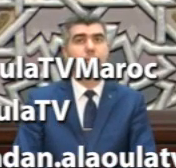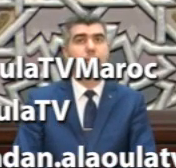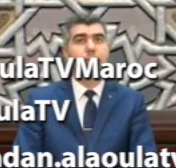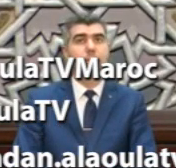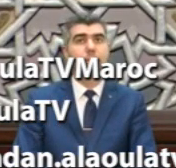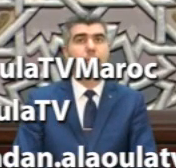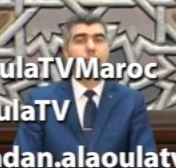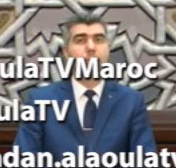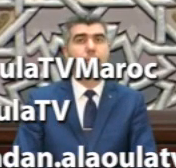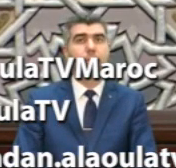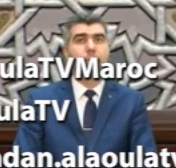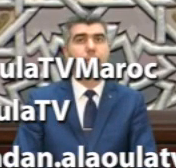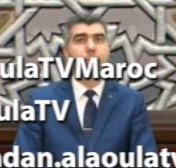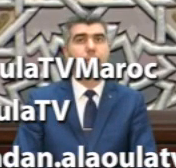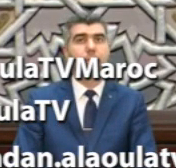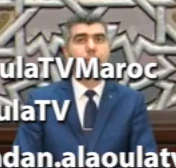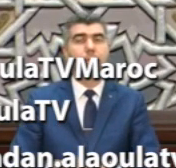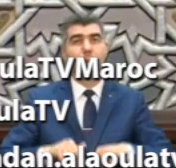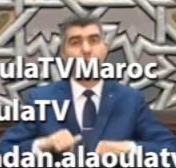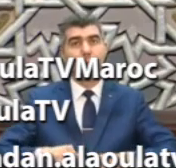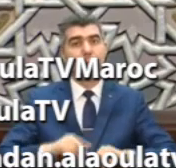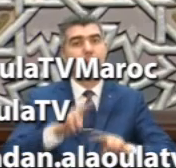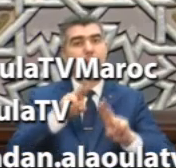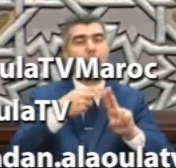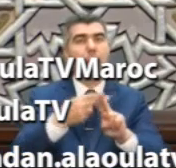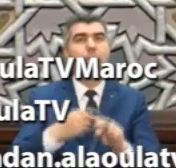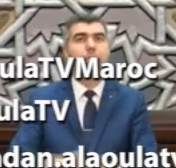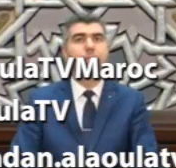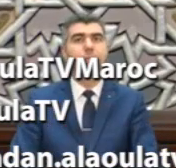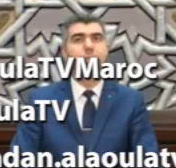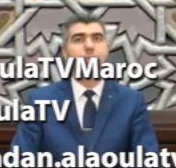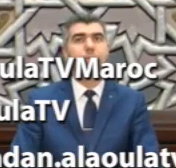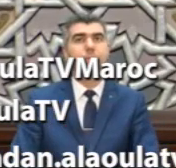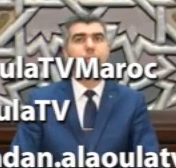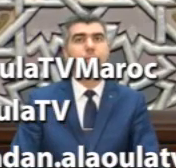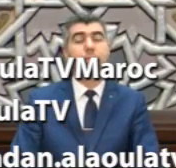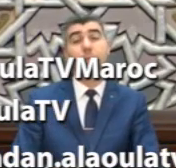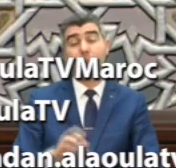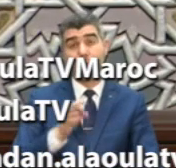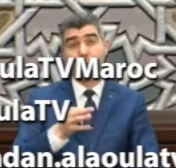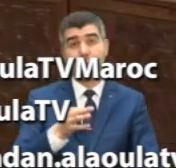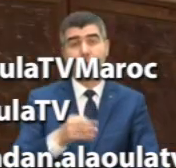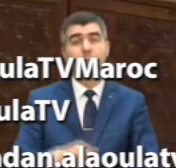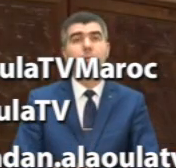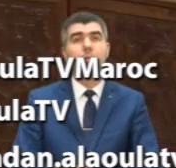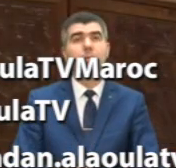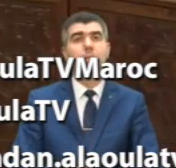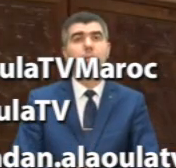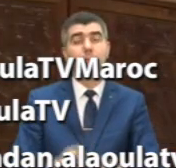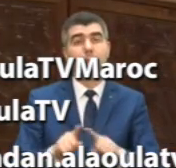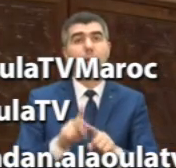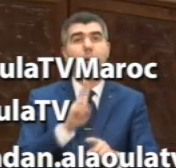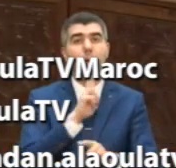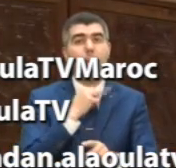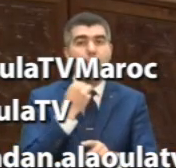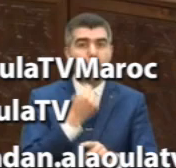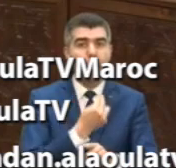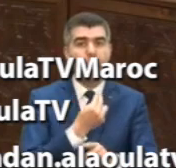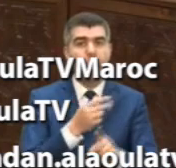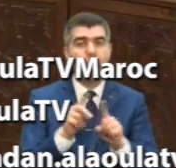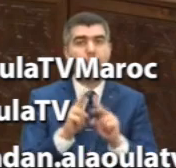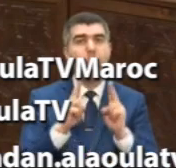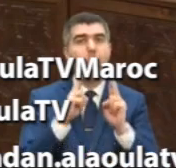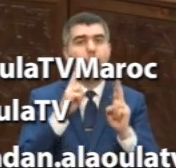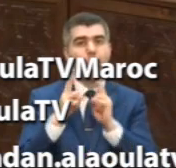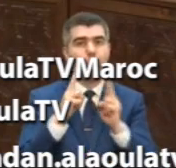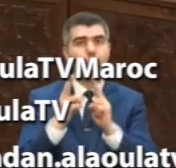لا تعقيب؟ السيد الكاتب الدولة؟ نعم، هو السيد النائب طلب أن الحكومة وطرق السيارة تحمل مسؤوليتها،